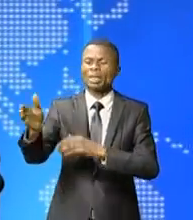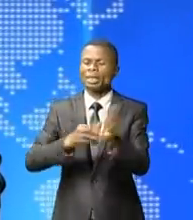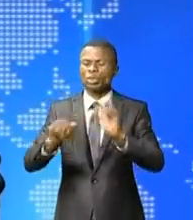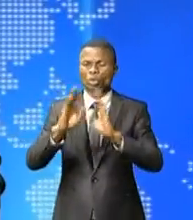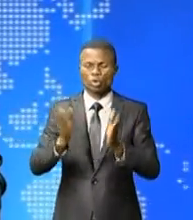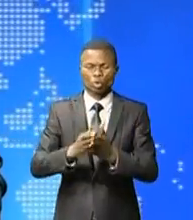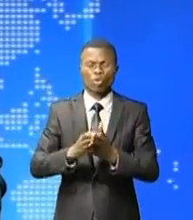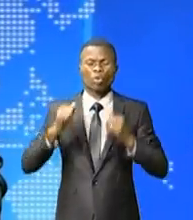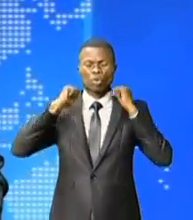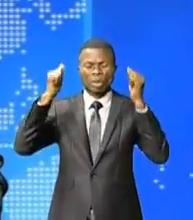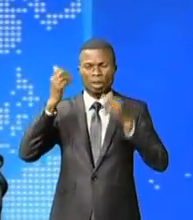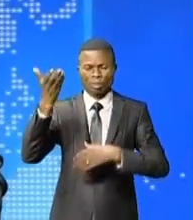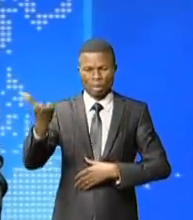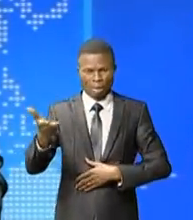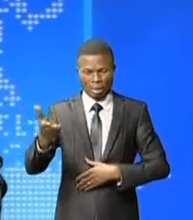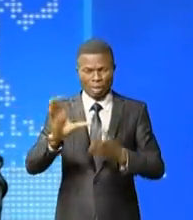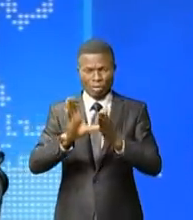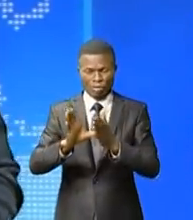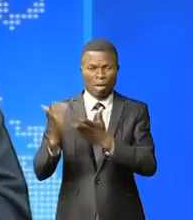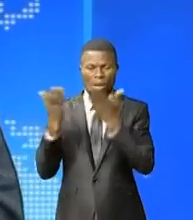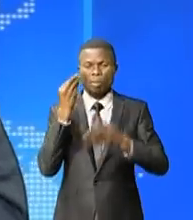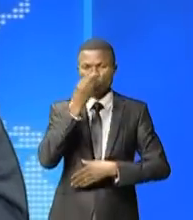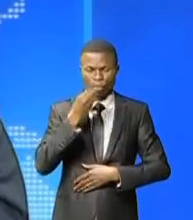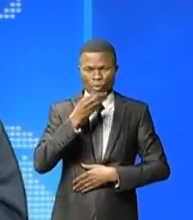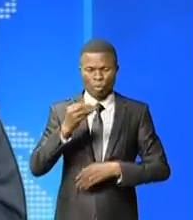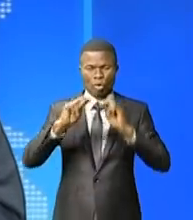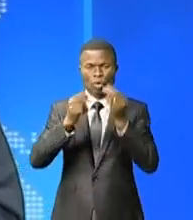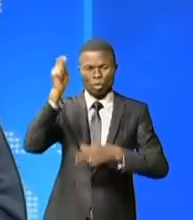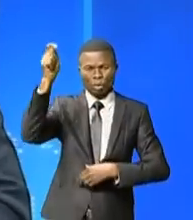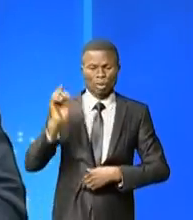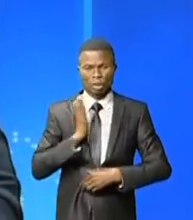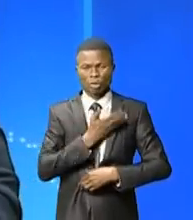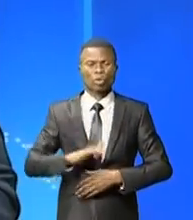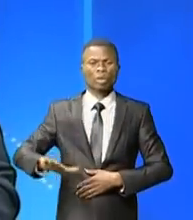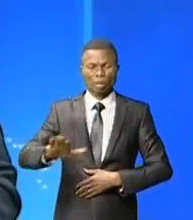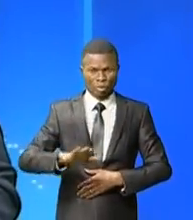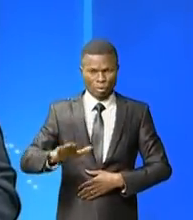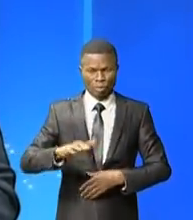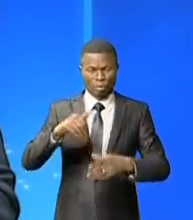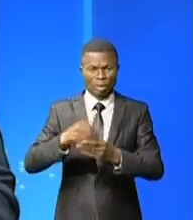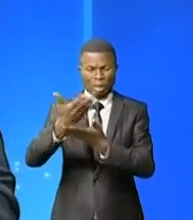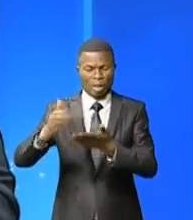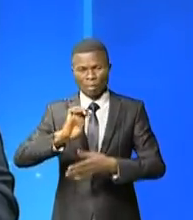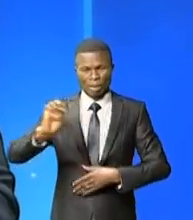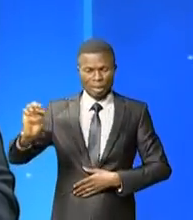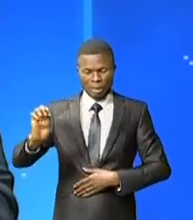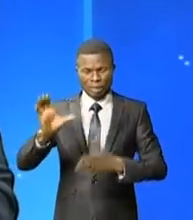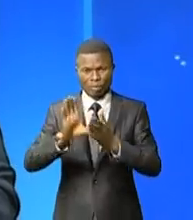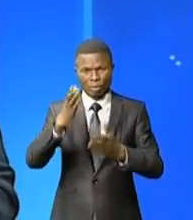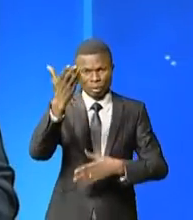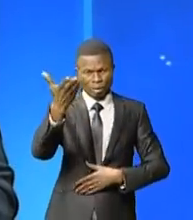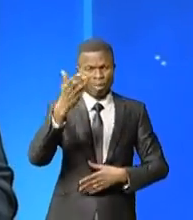croire Njike Kaiko Guillaume, porte-parole des forces armées de la République démocratique du Congo dans cette partie du pays. On